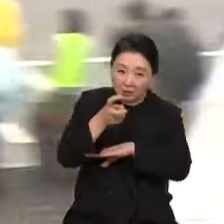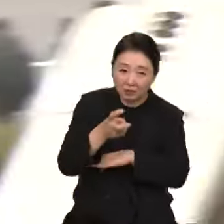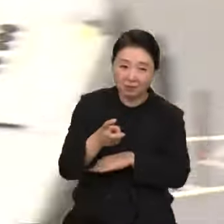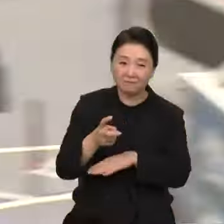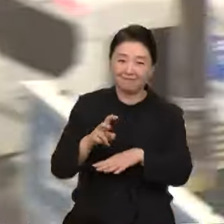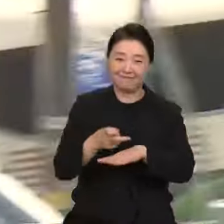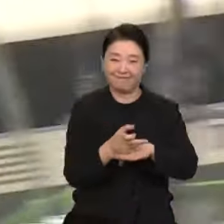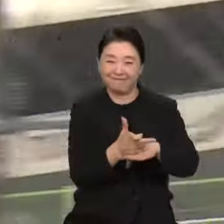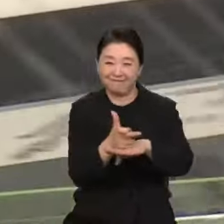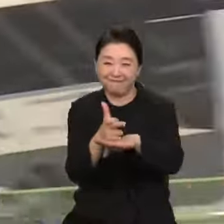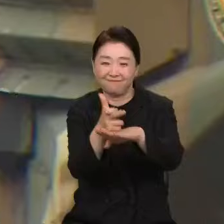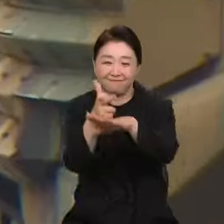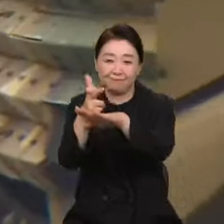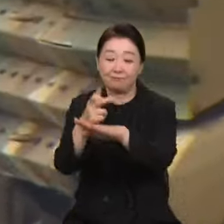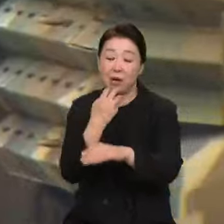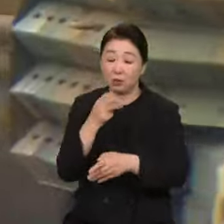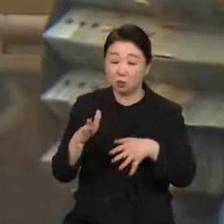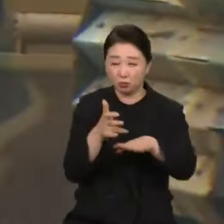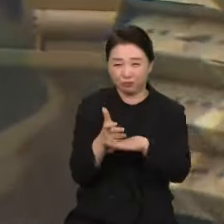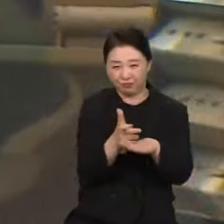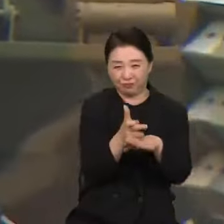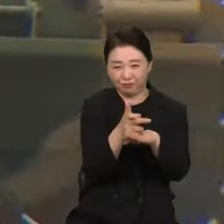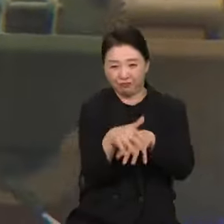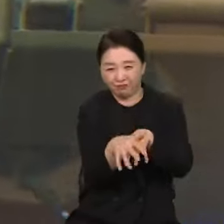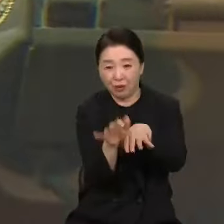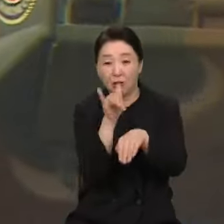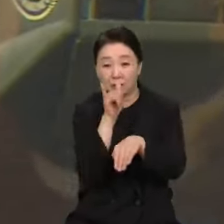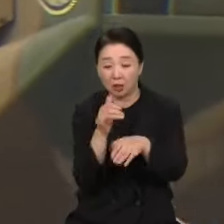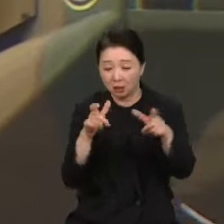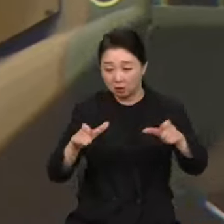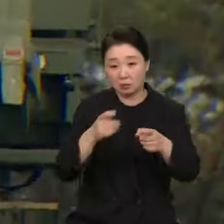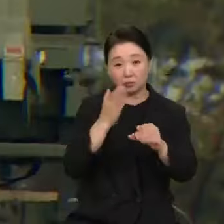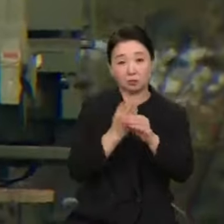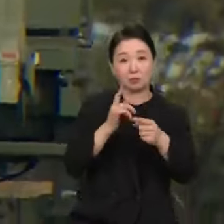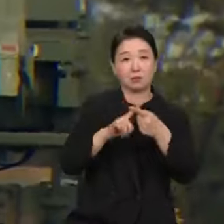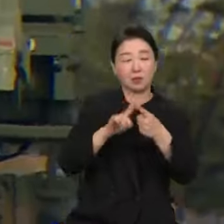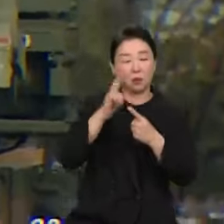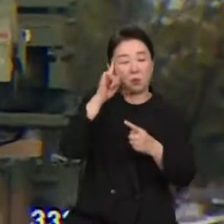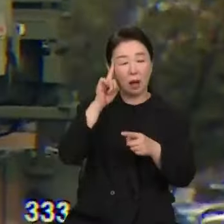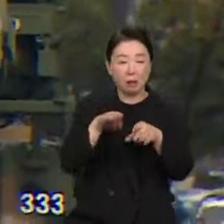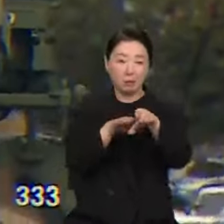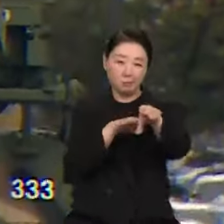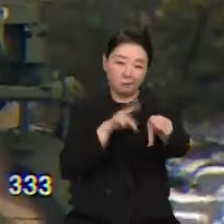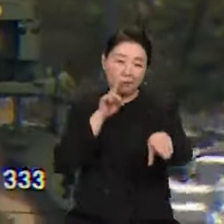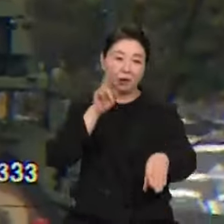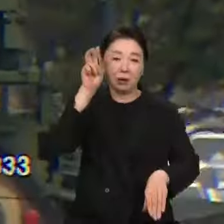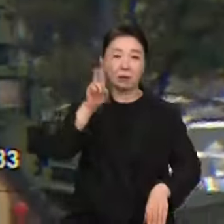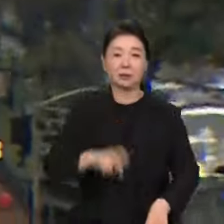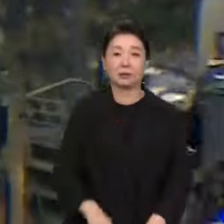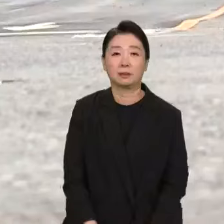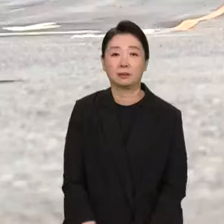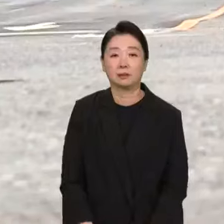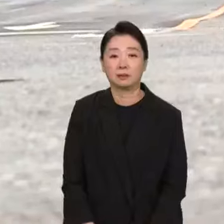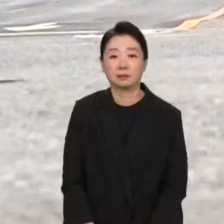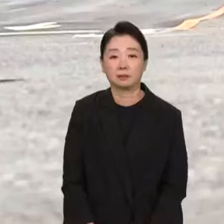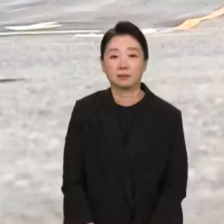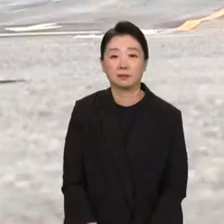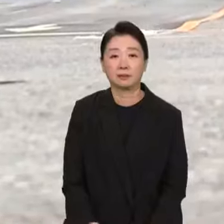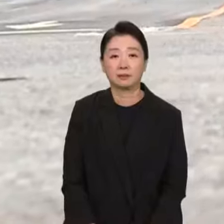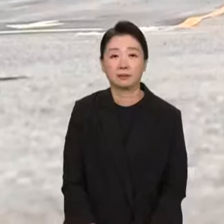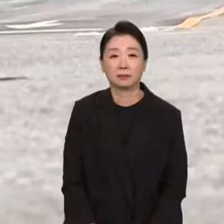기갑부대가 서울 도심을 이동하는 만큼 이 지역을 중심으로 극심한 교통정체가 예상됩니다.